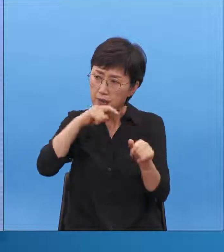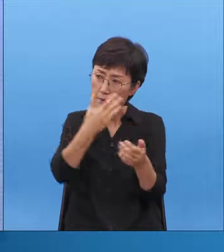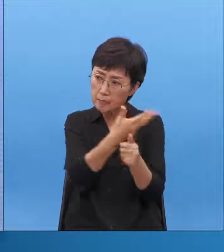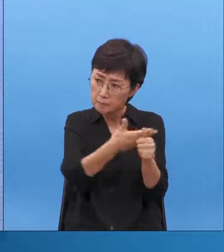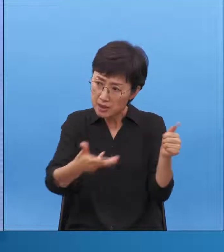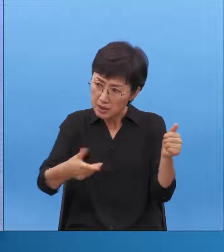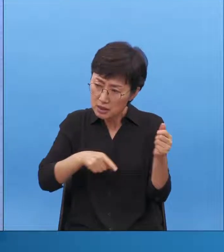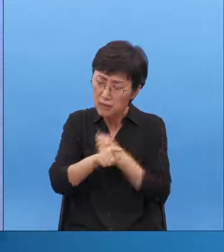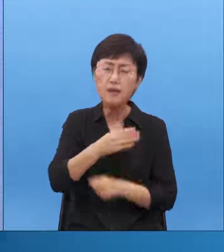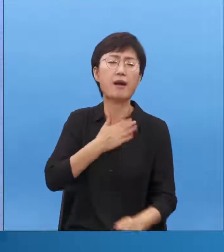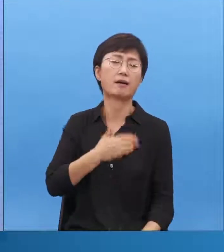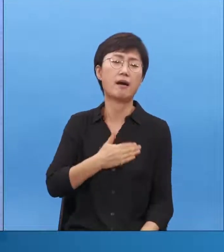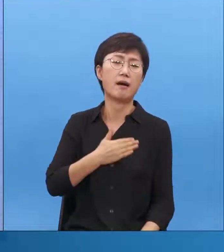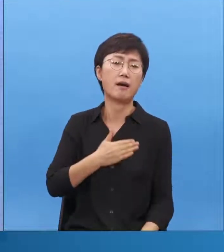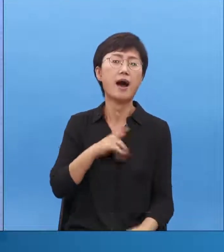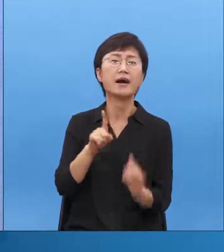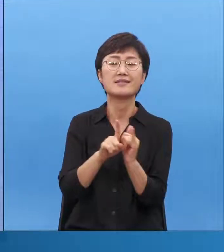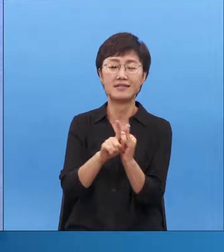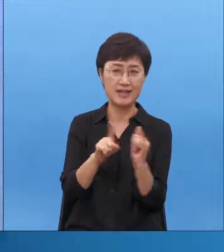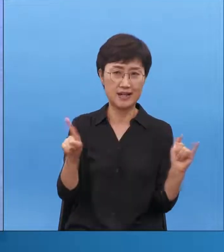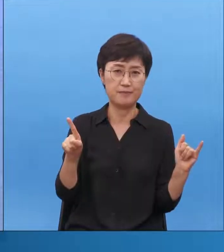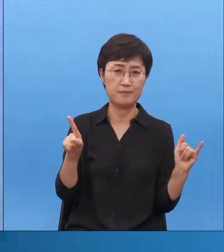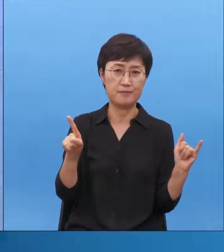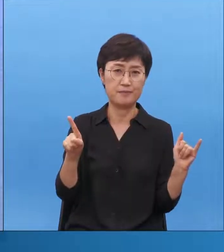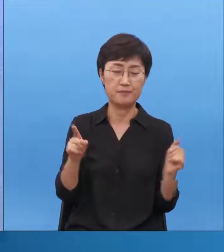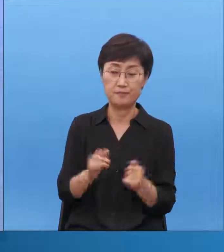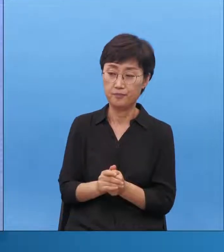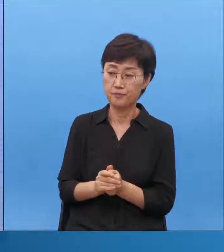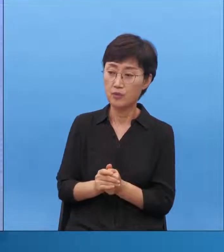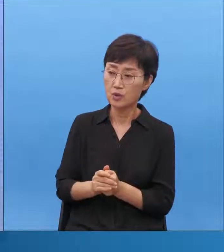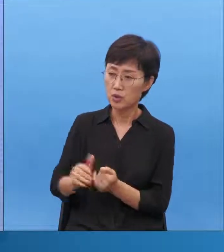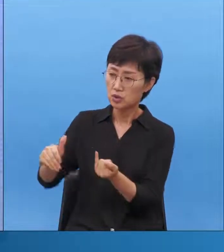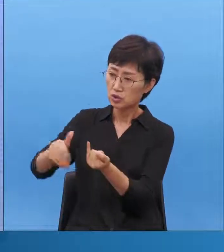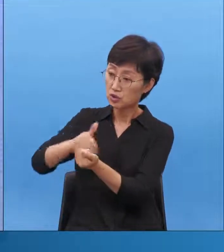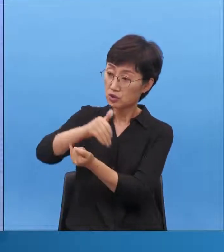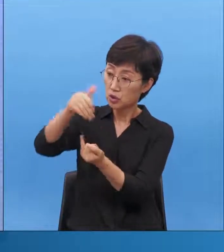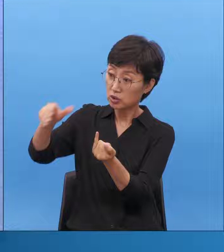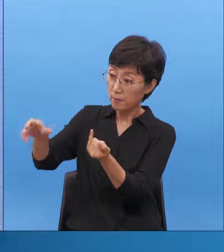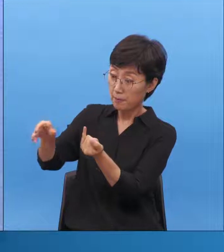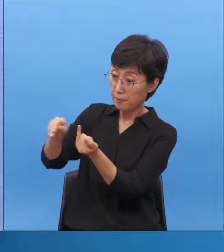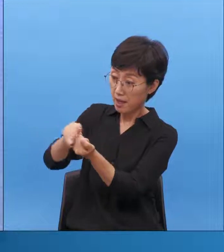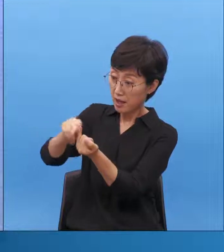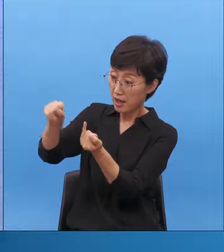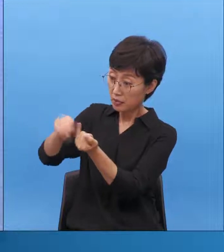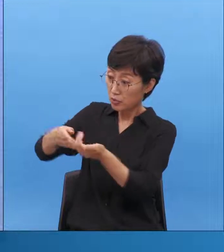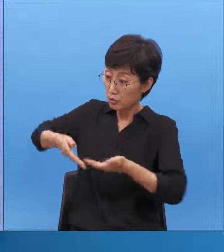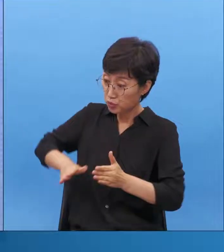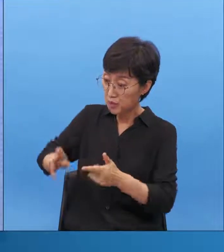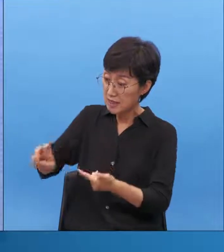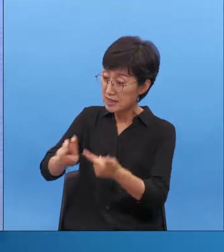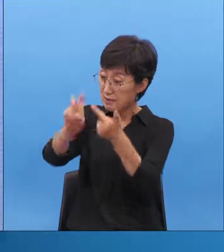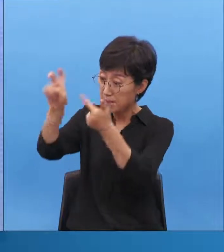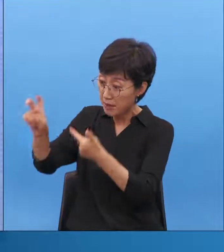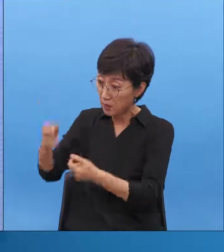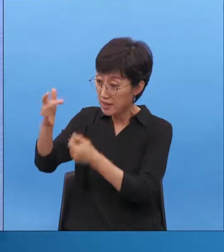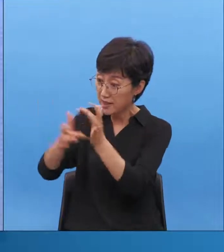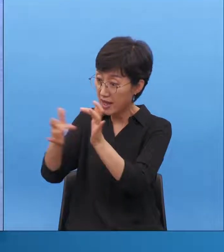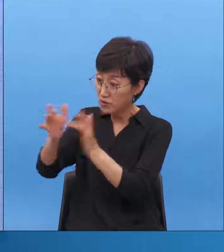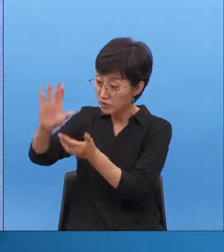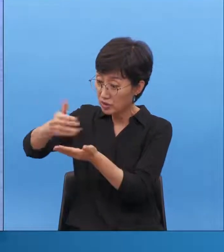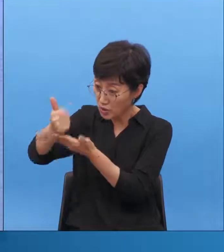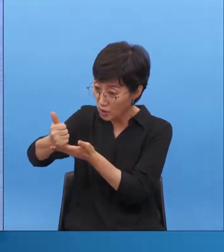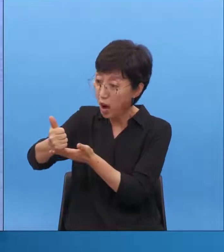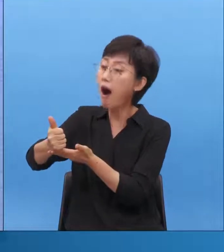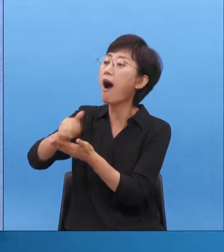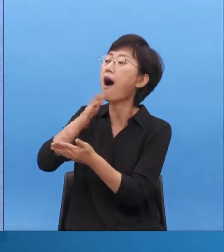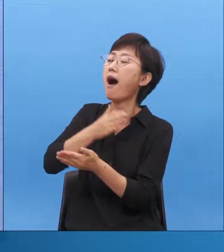처녀가 잉태한 그 이름이 임마누엘이다를 안다는 그 말이에요. It means that he knew the Virgin Mary who gave birth to Emmanuel during that time